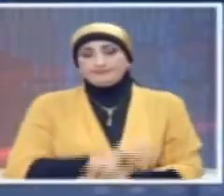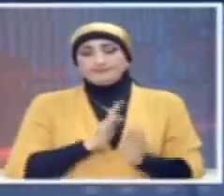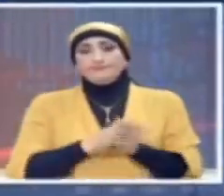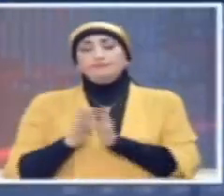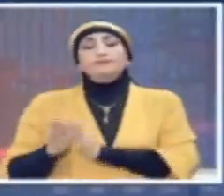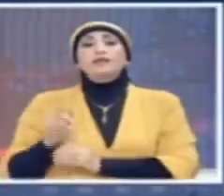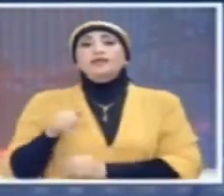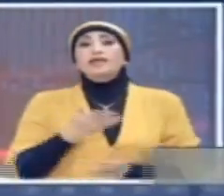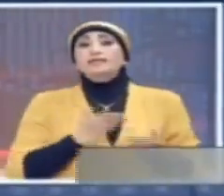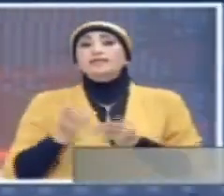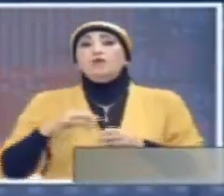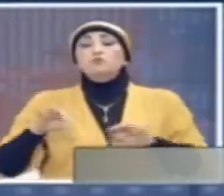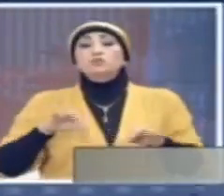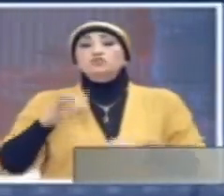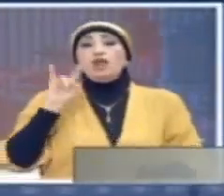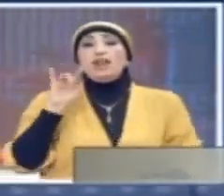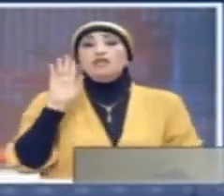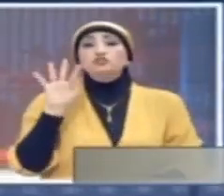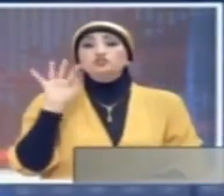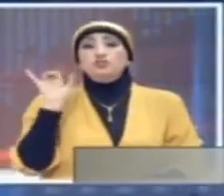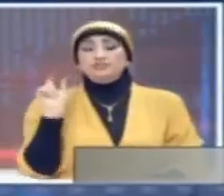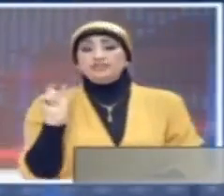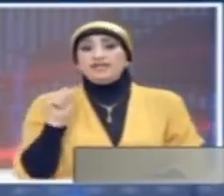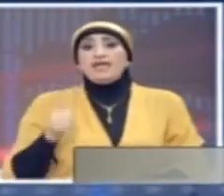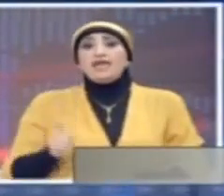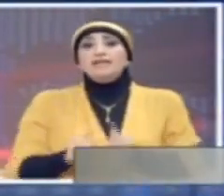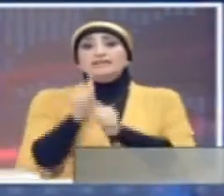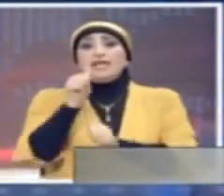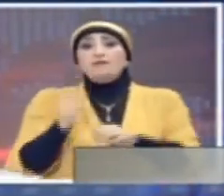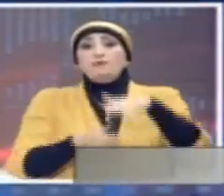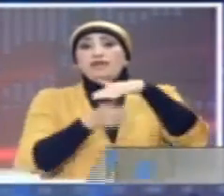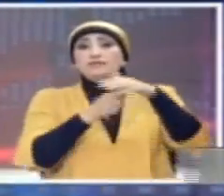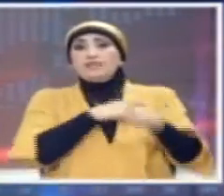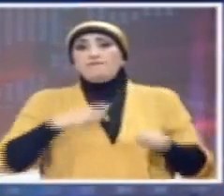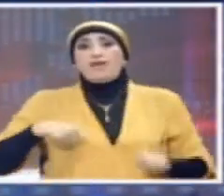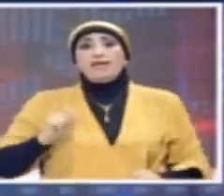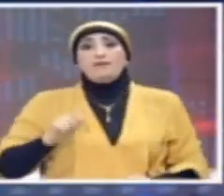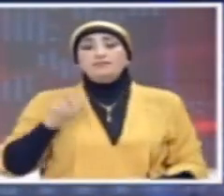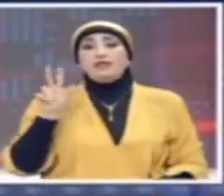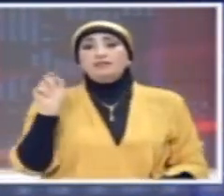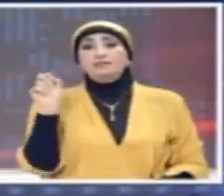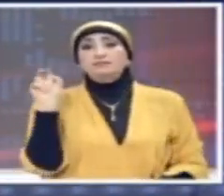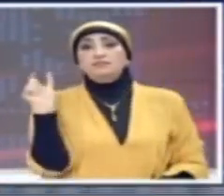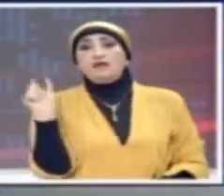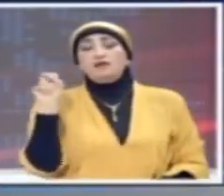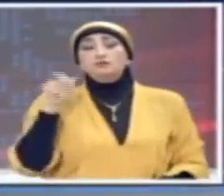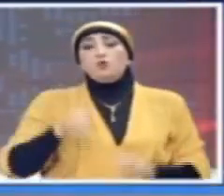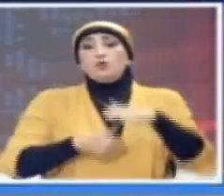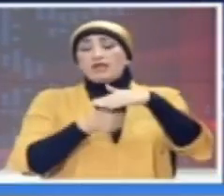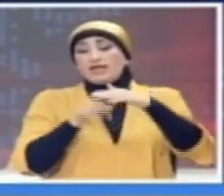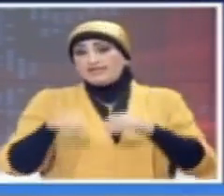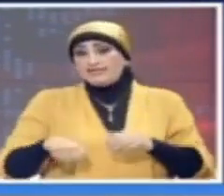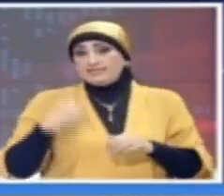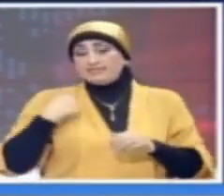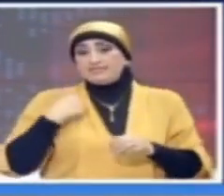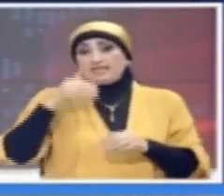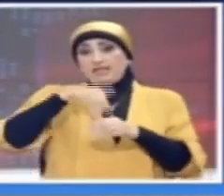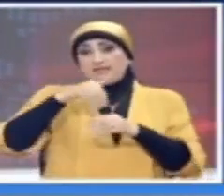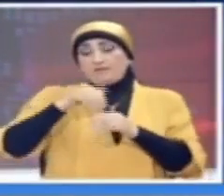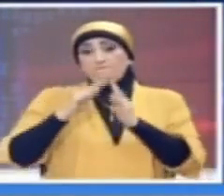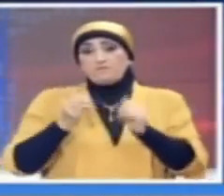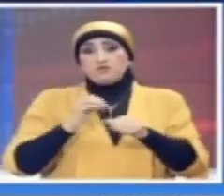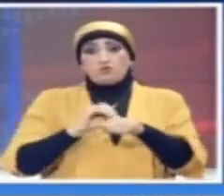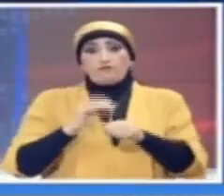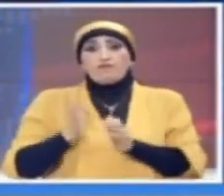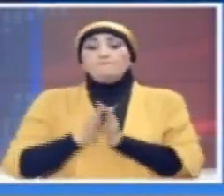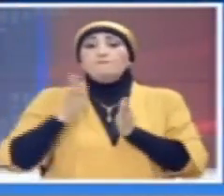دعا المستشار لاشين إبراهيم نائب رئيس محكمة النقد ورئيس الهيئة الوطنية للانتخابات جموع ناخبين بمحافظات